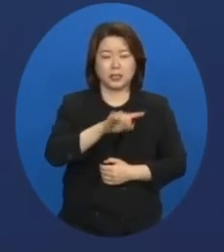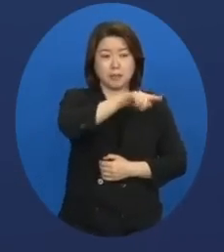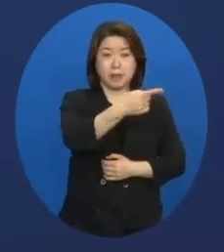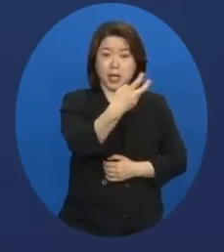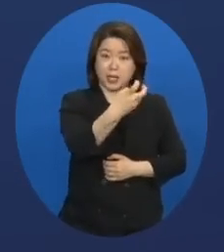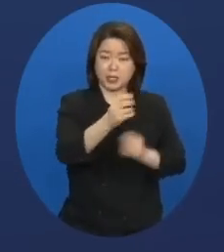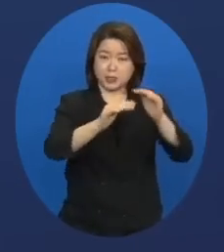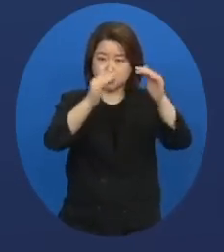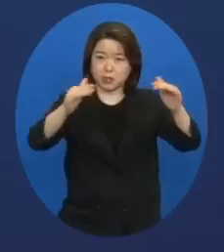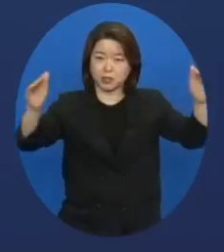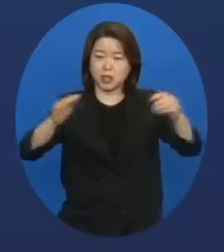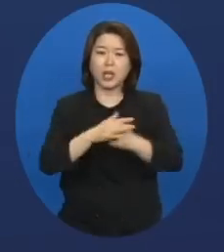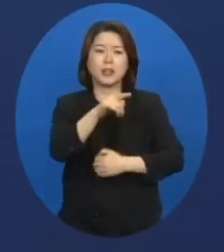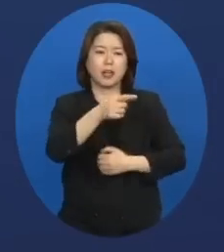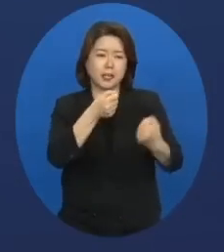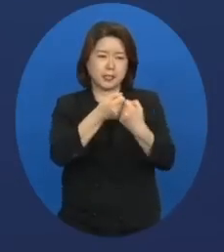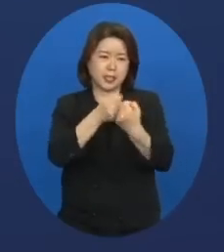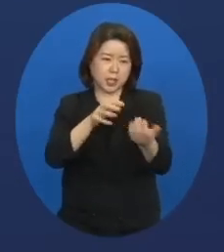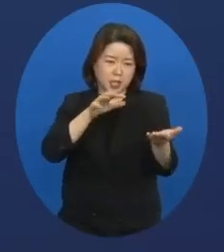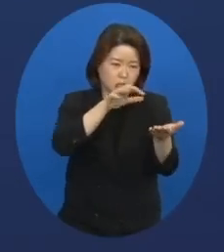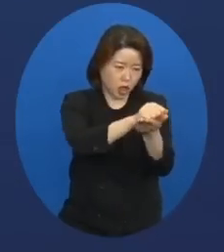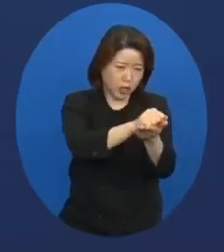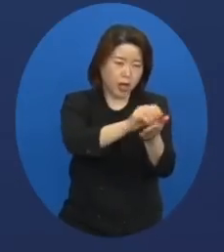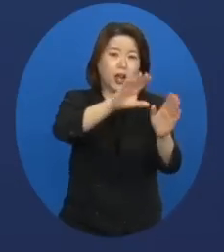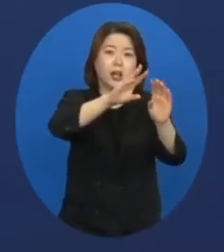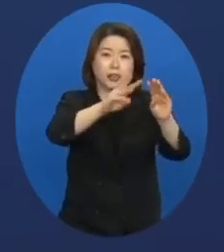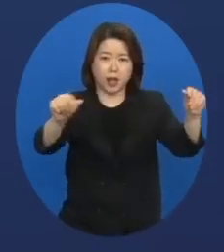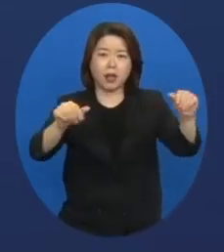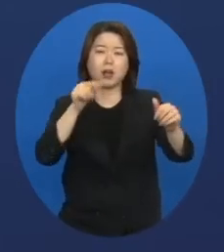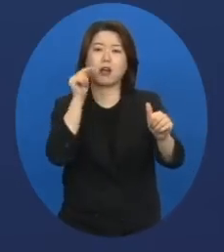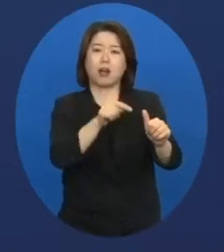120개 성읍은 너희들이 싸워 점령할 땅이다.